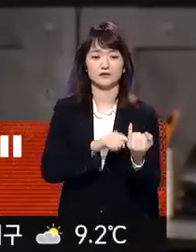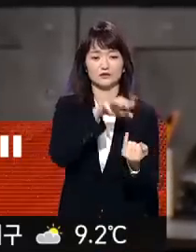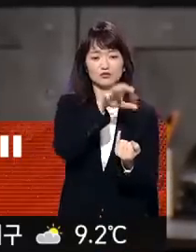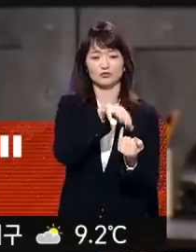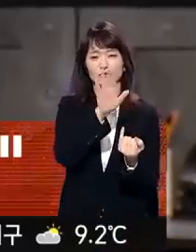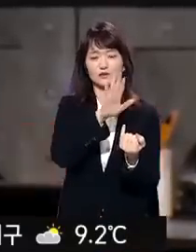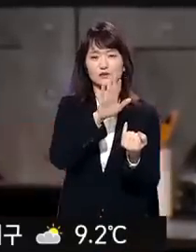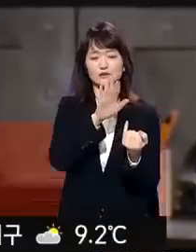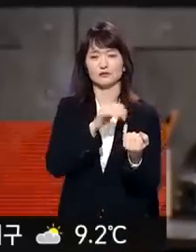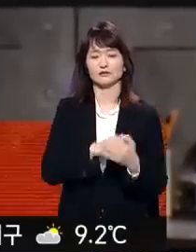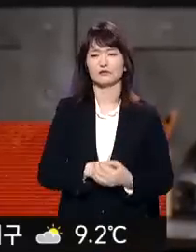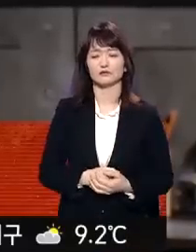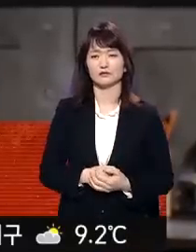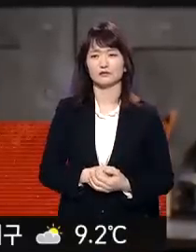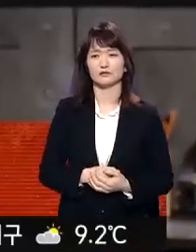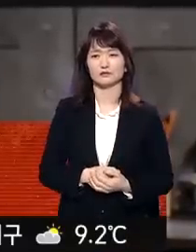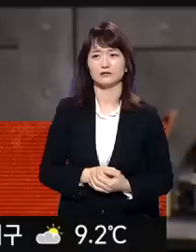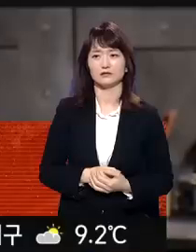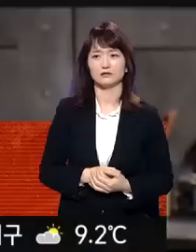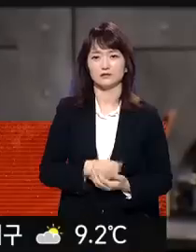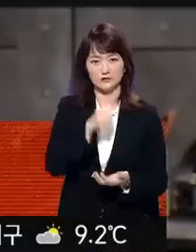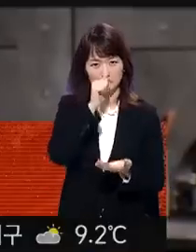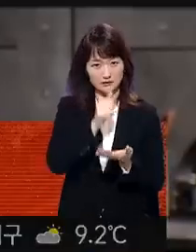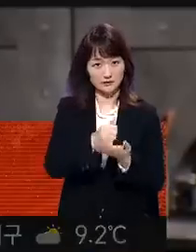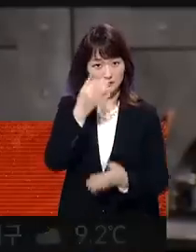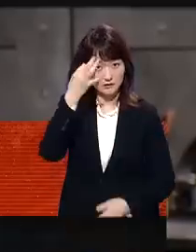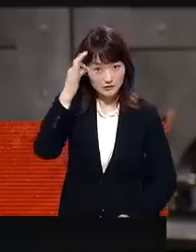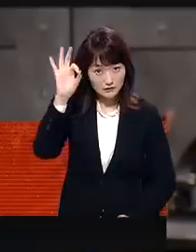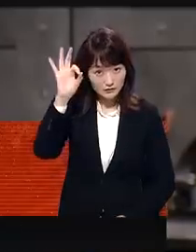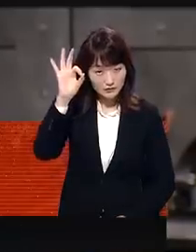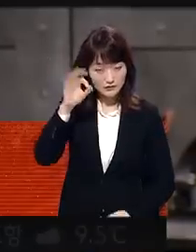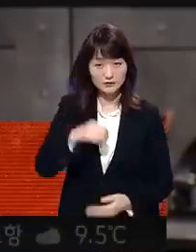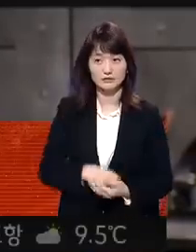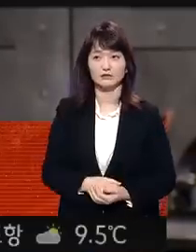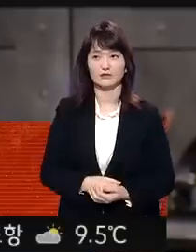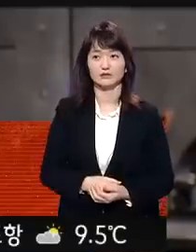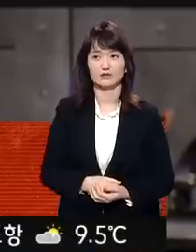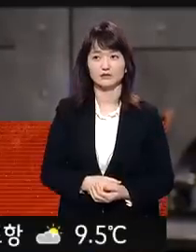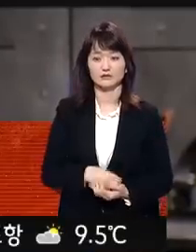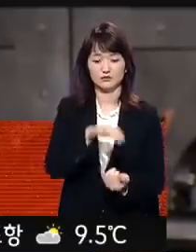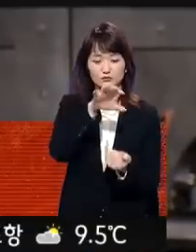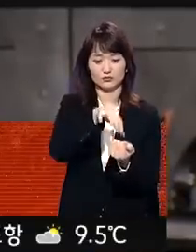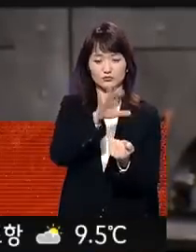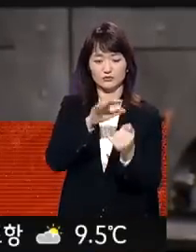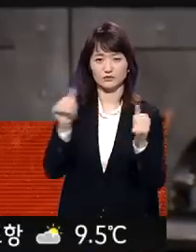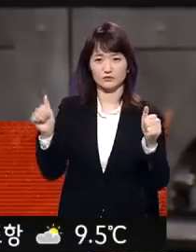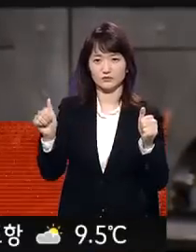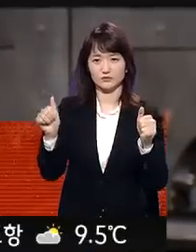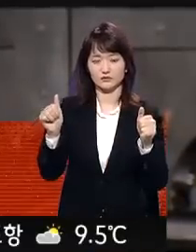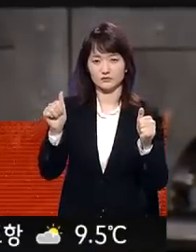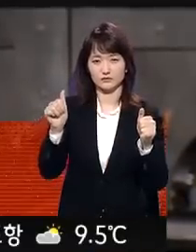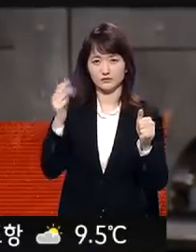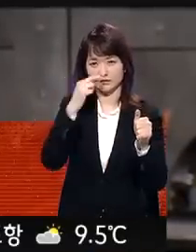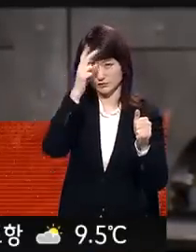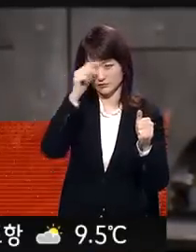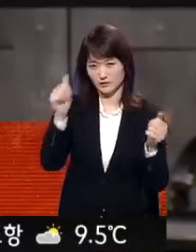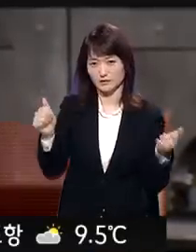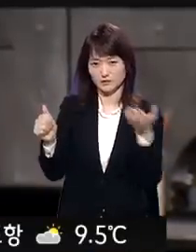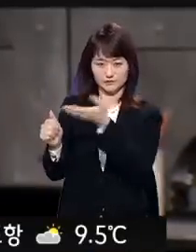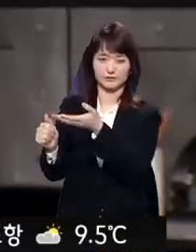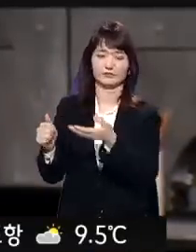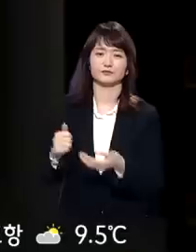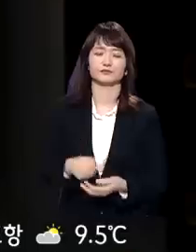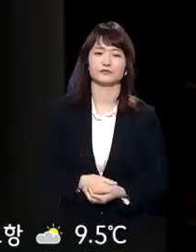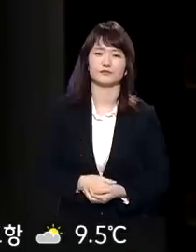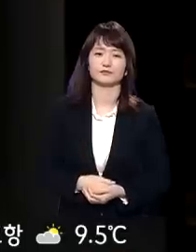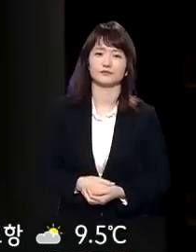한 다음에 범위가 인정이 되기 때문에 그 불구속으로 기소기원으로 검찰에 송치를 했던 것입니다. 예. 자,